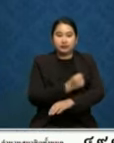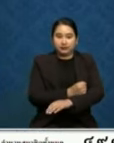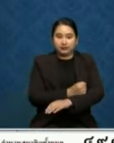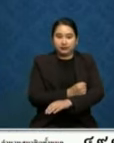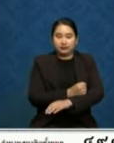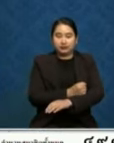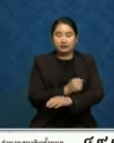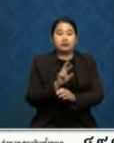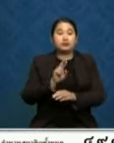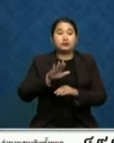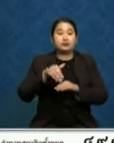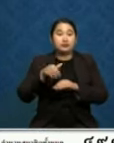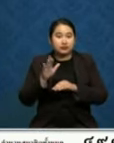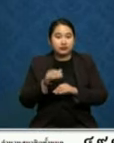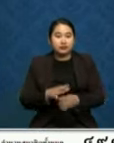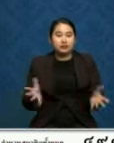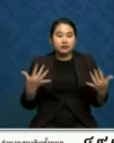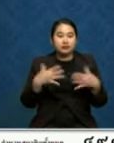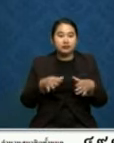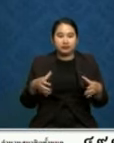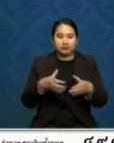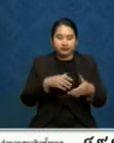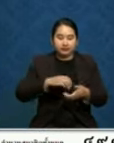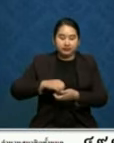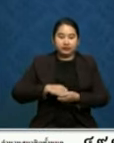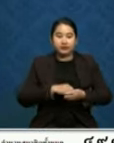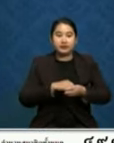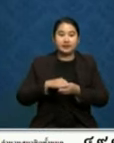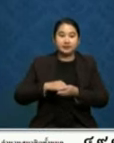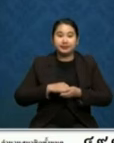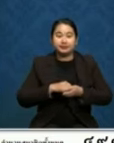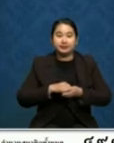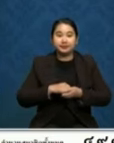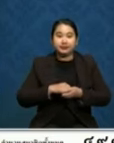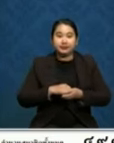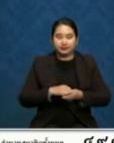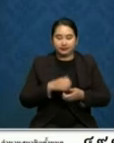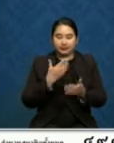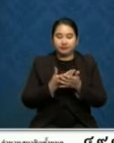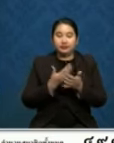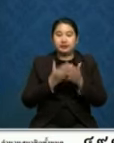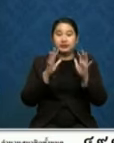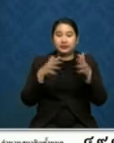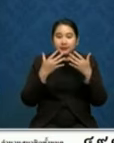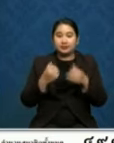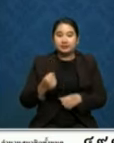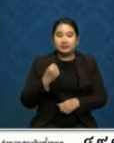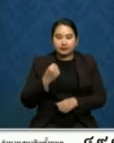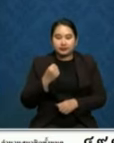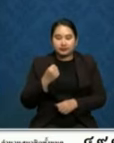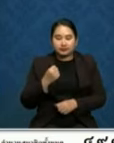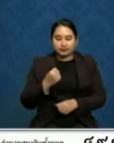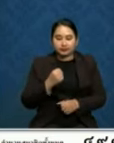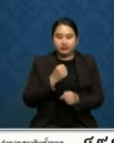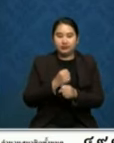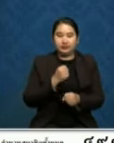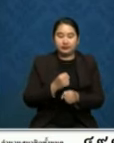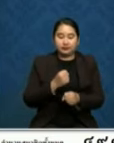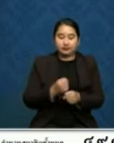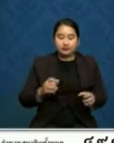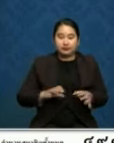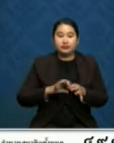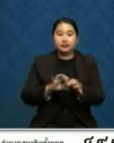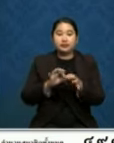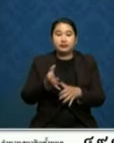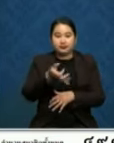มีการรวมตัวกันสร้างกลุ่มที่เข้มแข็งมีความมั่นคงด้านรายได้สามารถเพิ่มผลิตภาพแรงงานได้สอดคล้องกับ